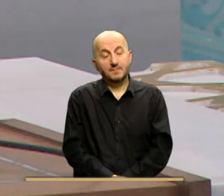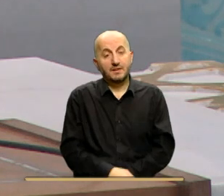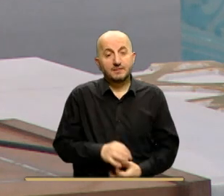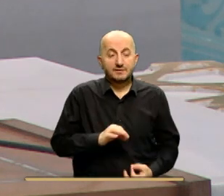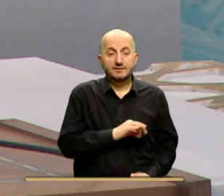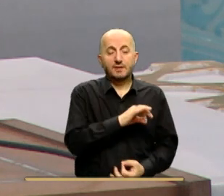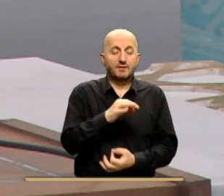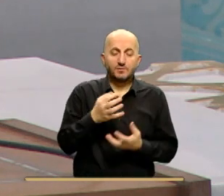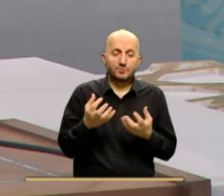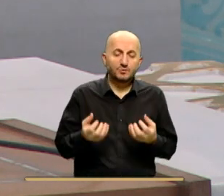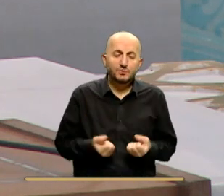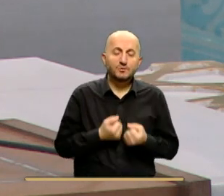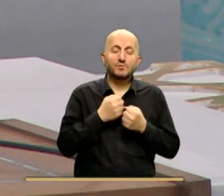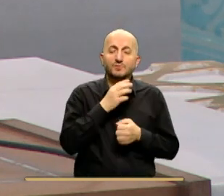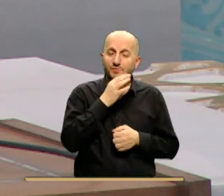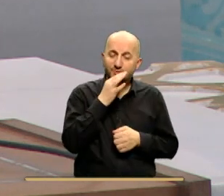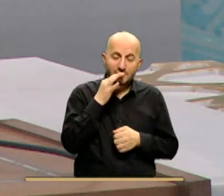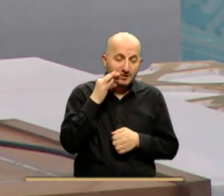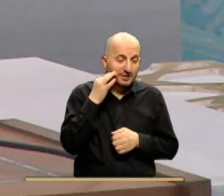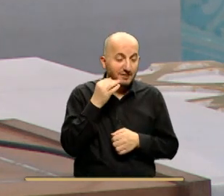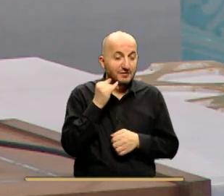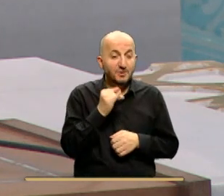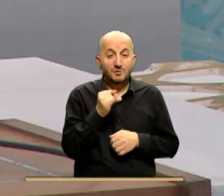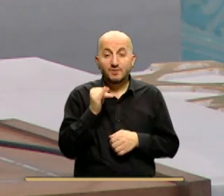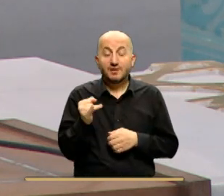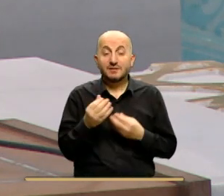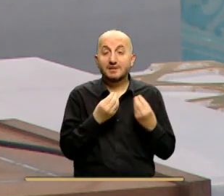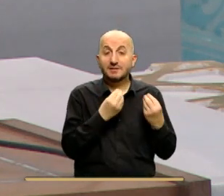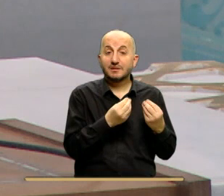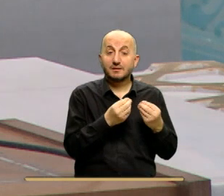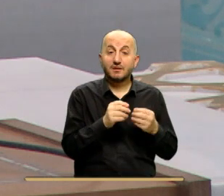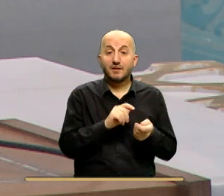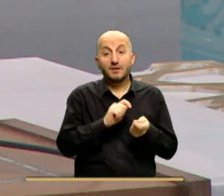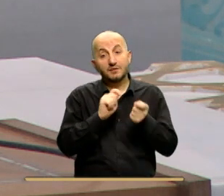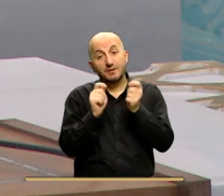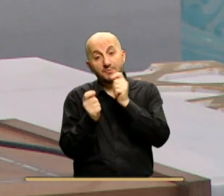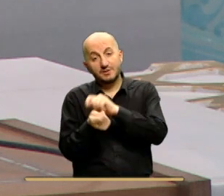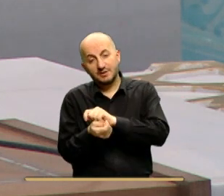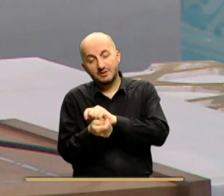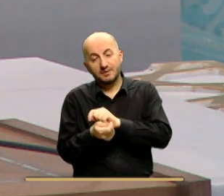İnsanların kurtuluşu, felahı, kötülüklerden iyiliklere tebdil edilmesi,